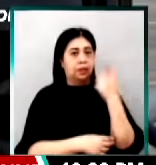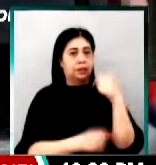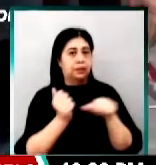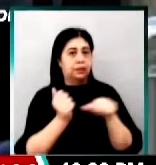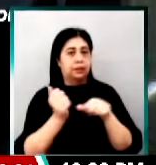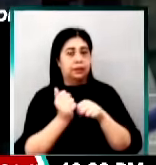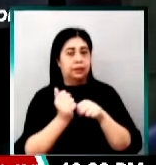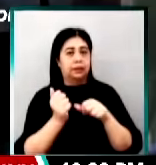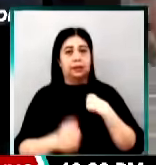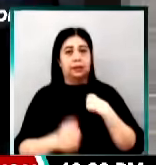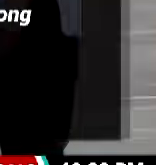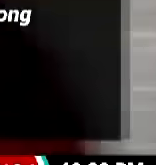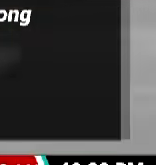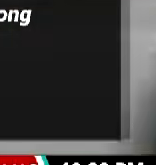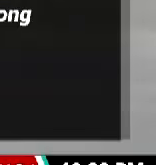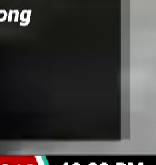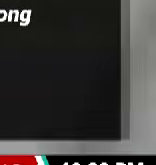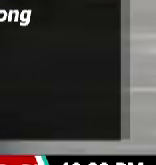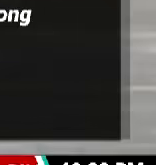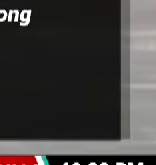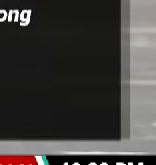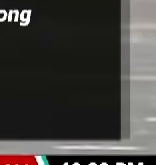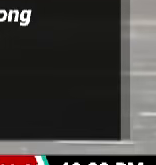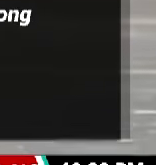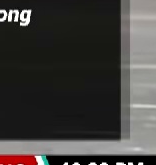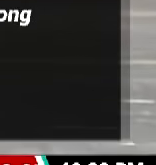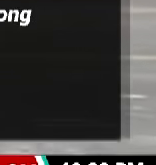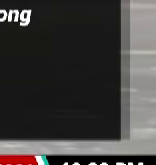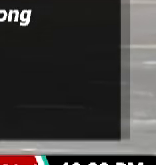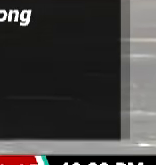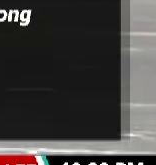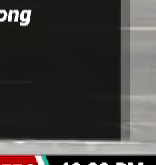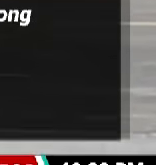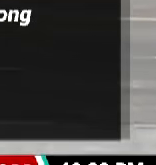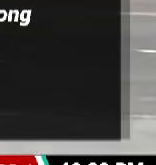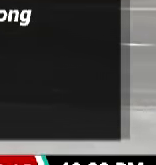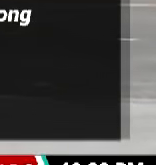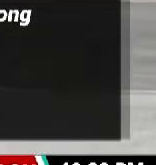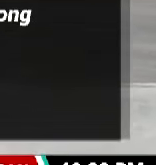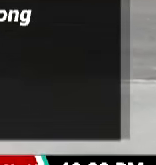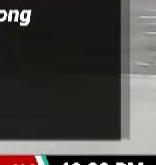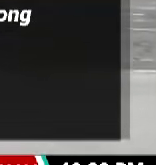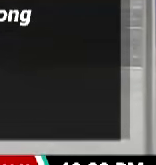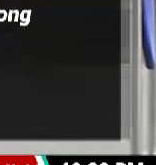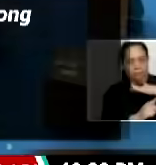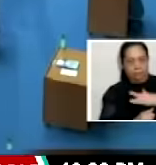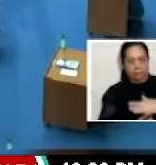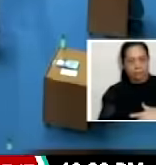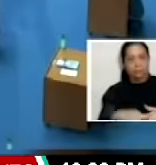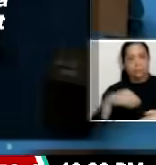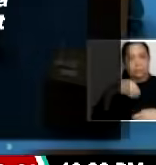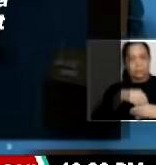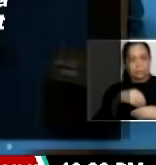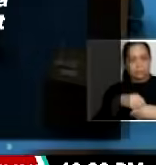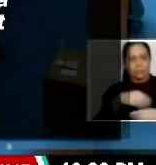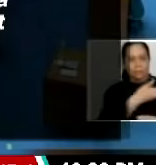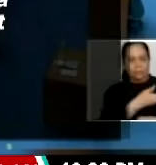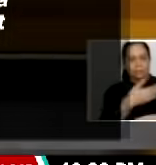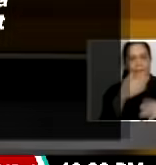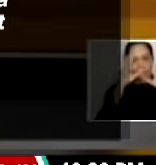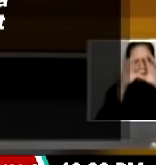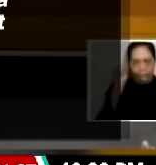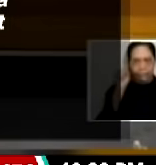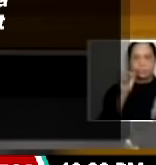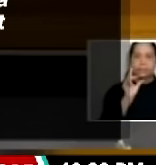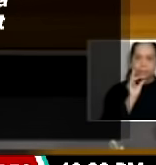Bongo, prioridad ng Pangulo ang paglutas sa krisis at makikita raw yan sa ipapanukalang budget ng bansa. Dagdag ni Go, ang taong bayan